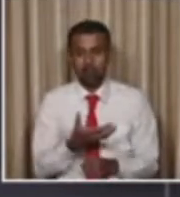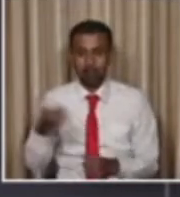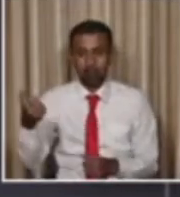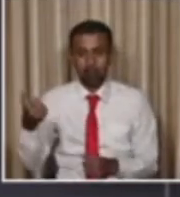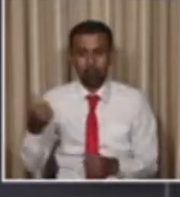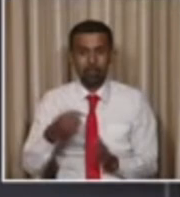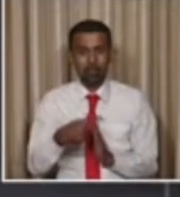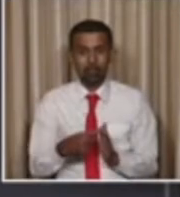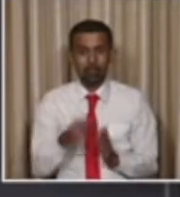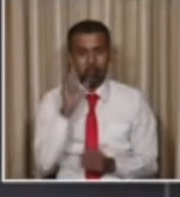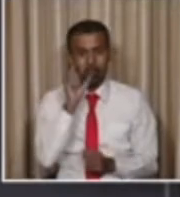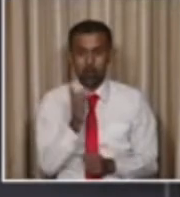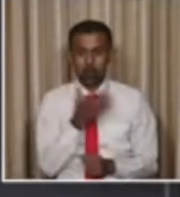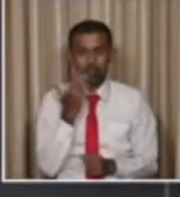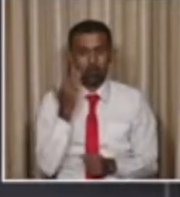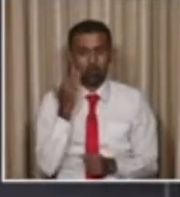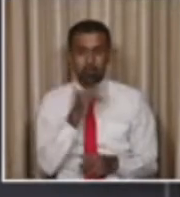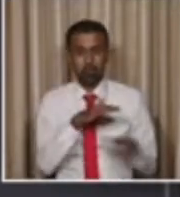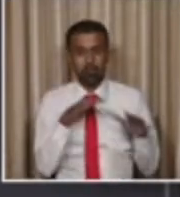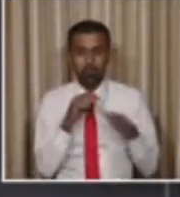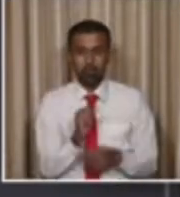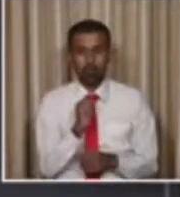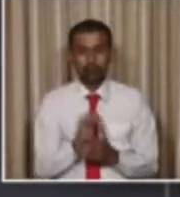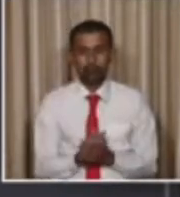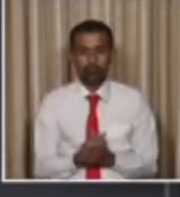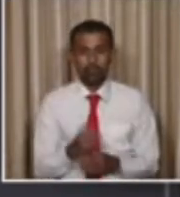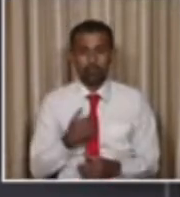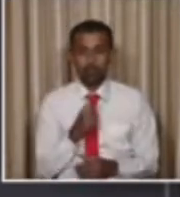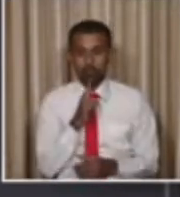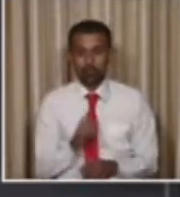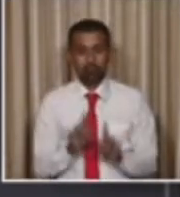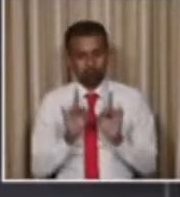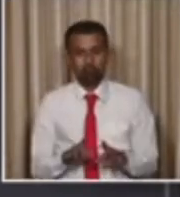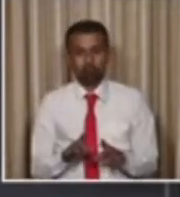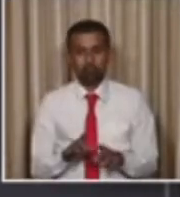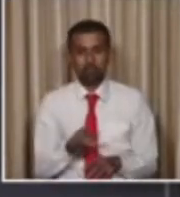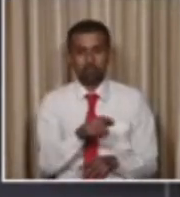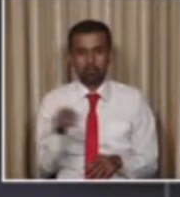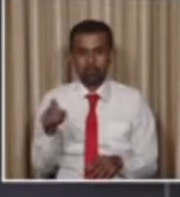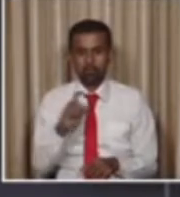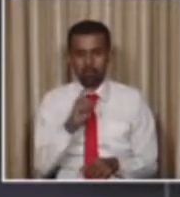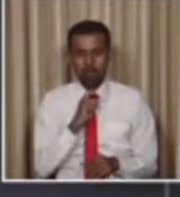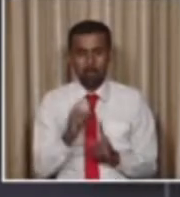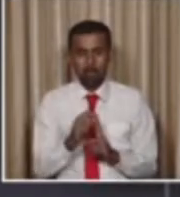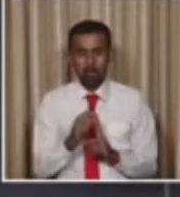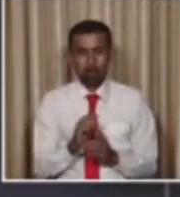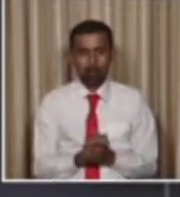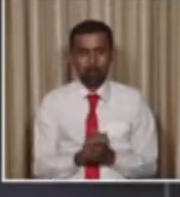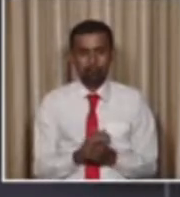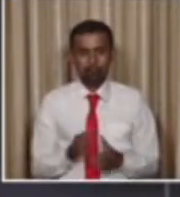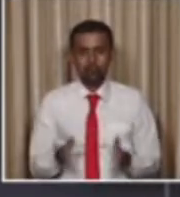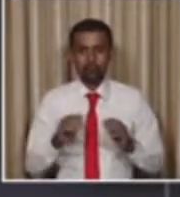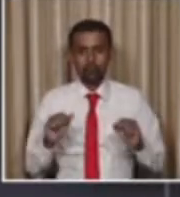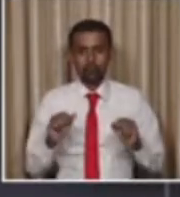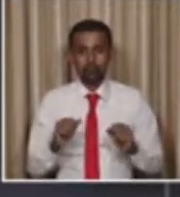එතකොට රටට බලා ගන්න පුළුවන් ජනතාවට වෙන දේ මම කිව්වා වගේ මේ සමහරක් අය කෑ ගහනවා මේ මේ පාරවල්වල